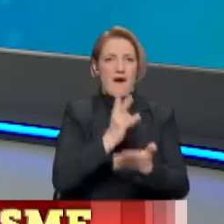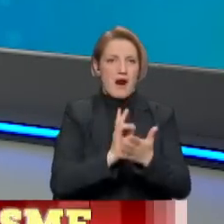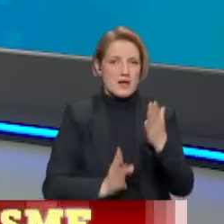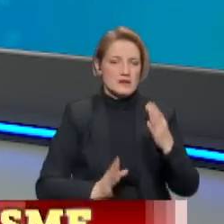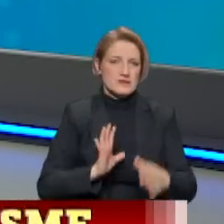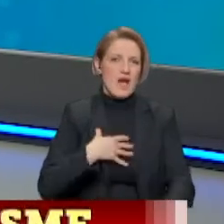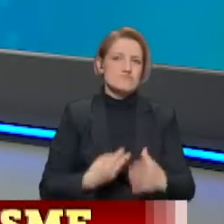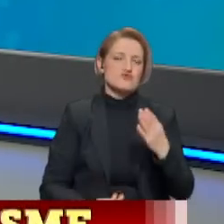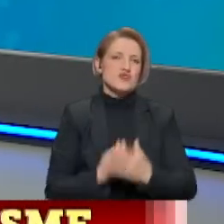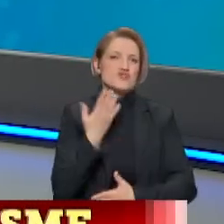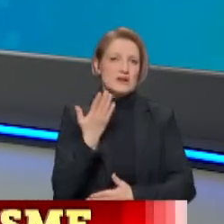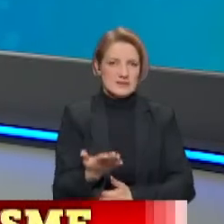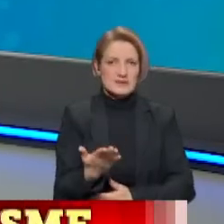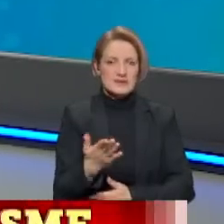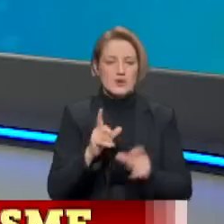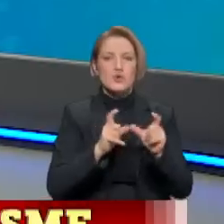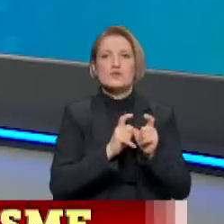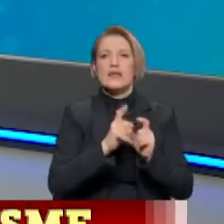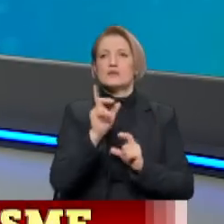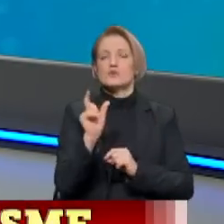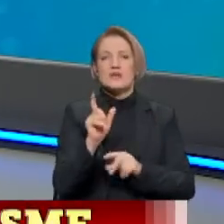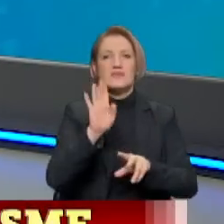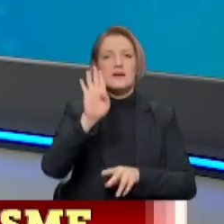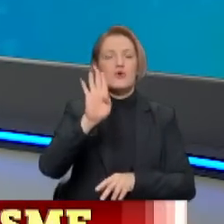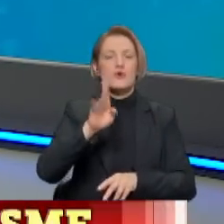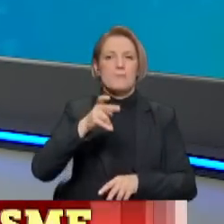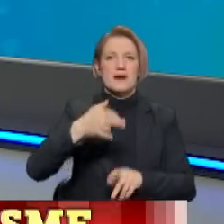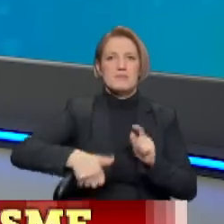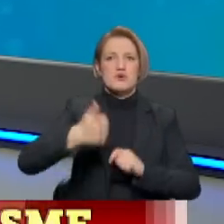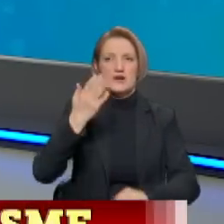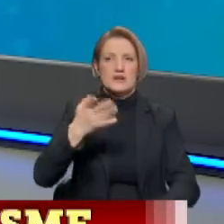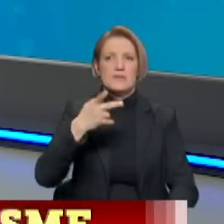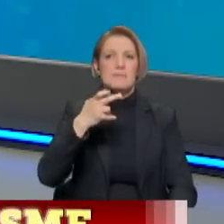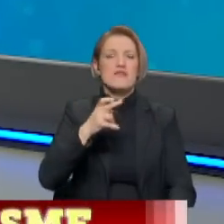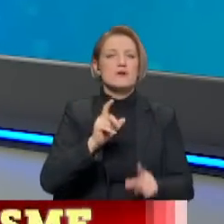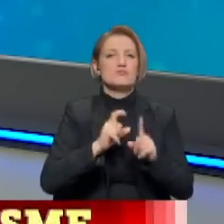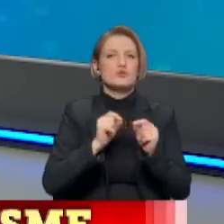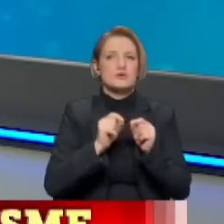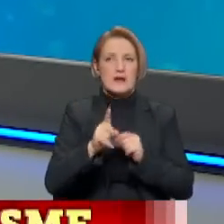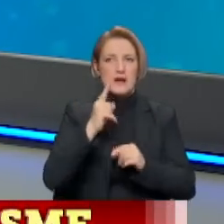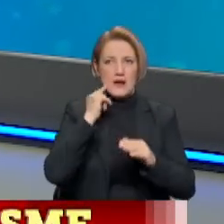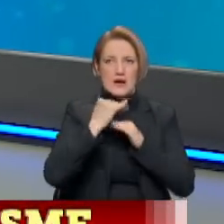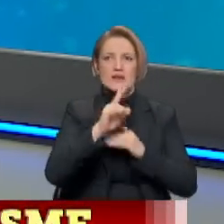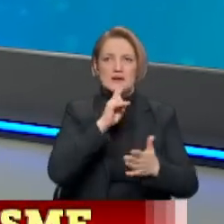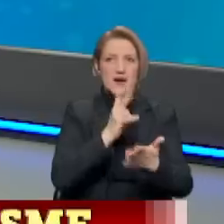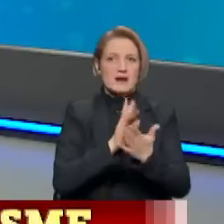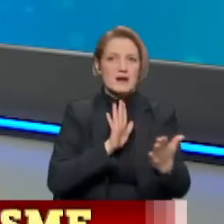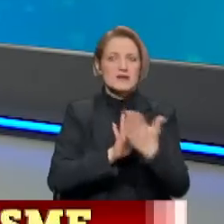iradesine sahip çıkacaktır. Gültekin Uysal Demokrat Parti lideri. Pervin Buldan, halkın iradesi